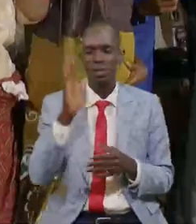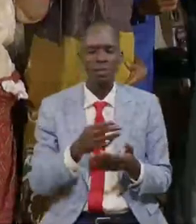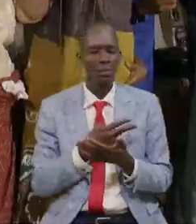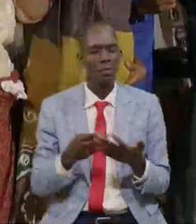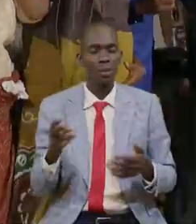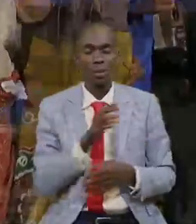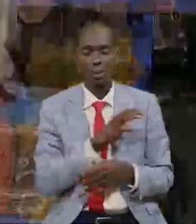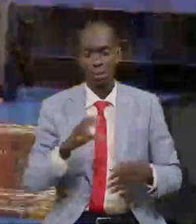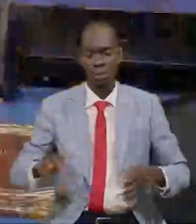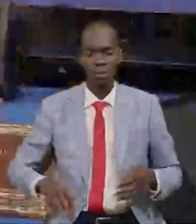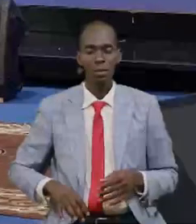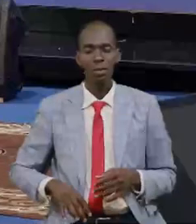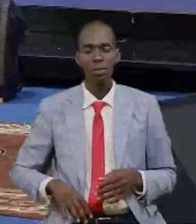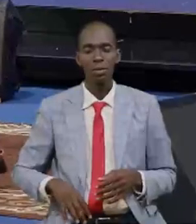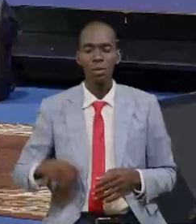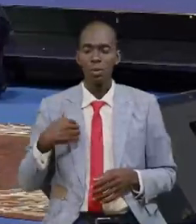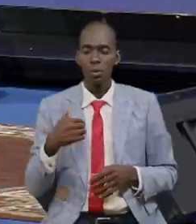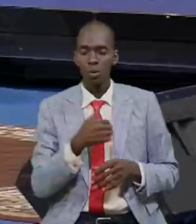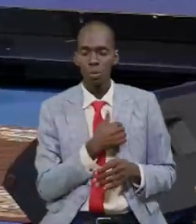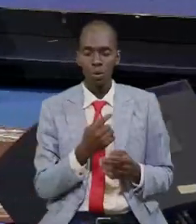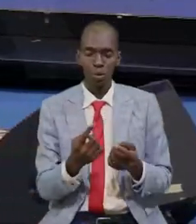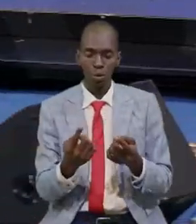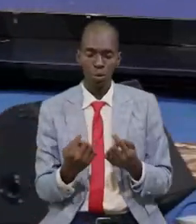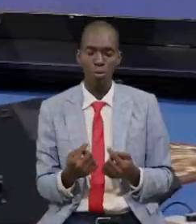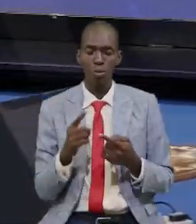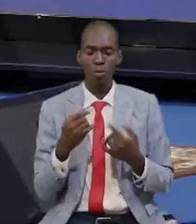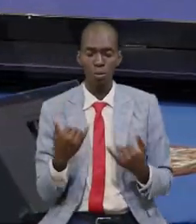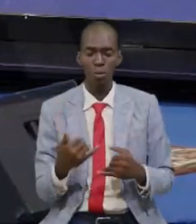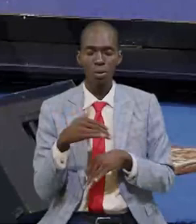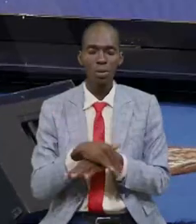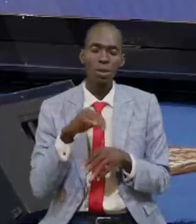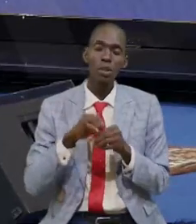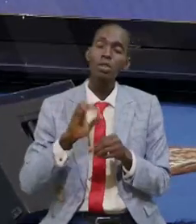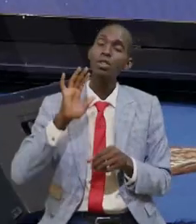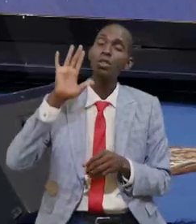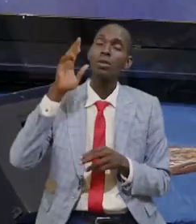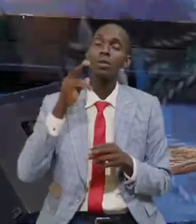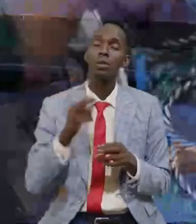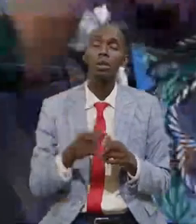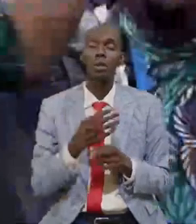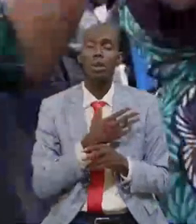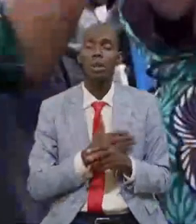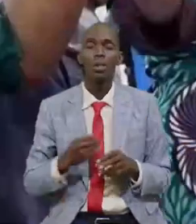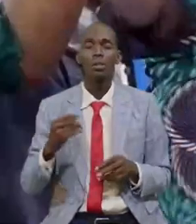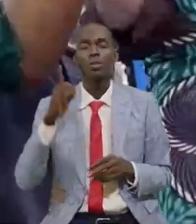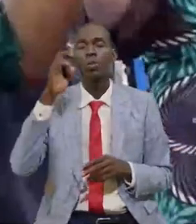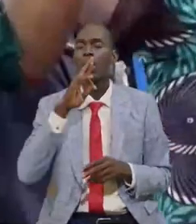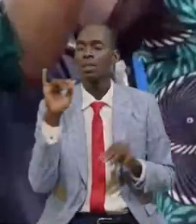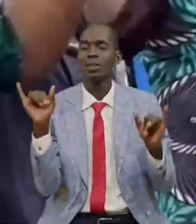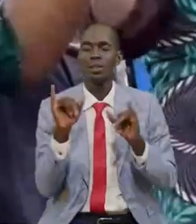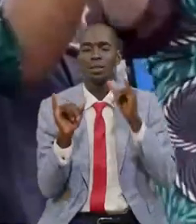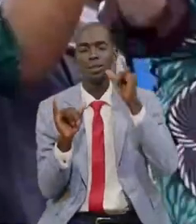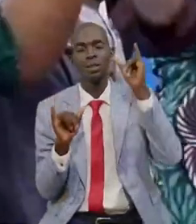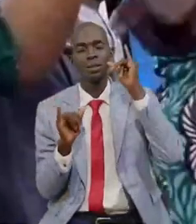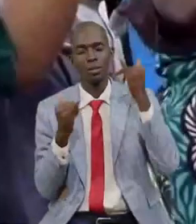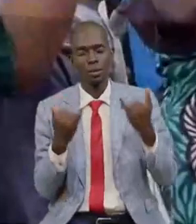jamais. Christ, nous venons ce soir en ton nom. Et tu es le même hier,